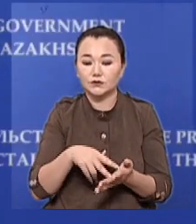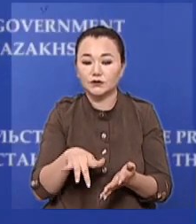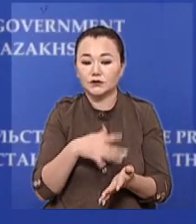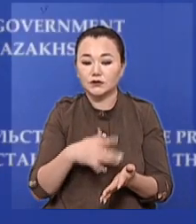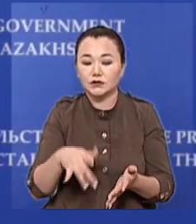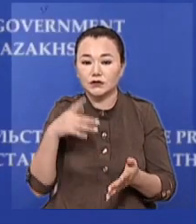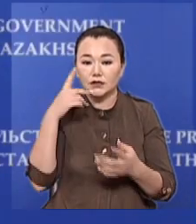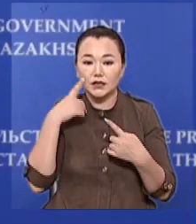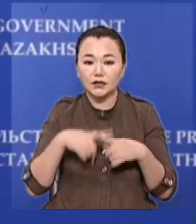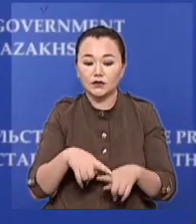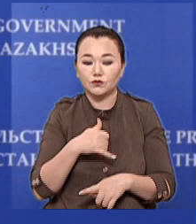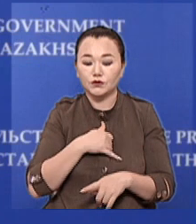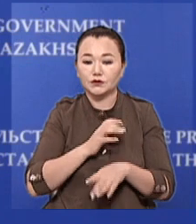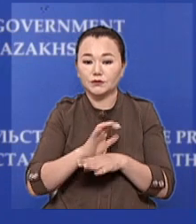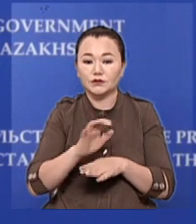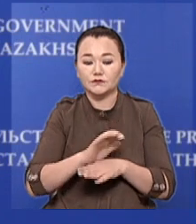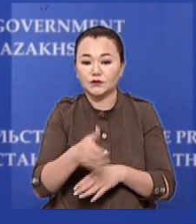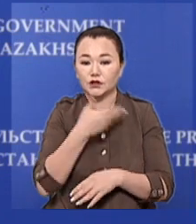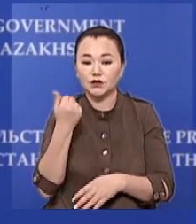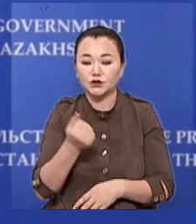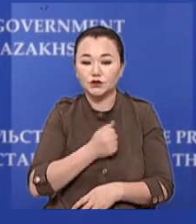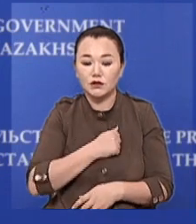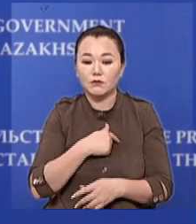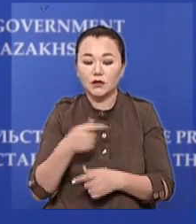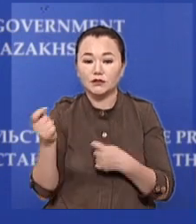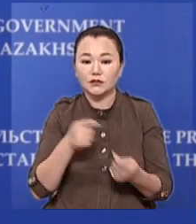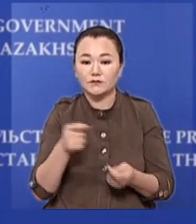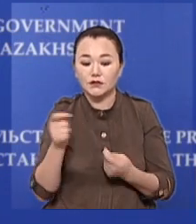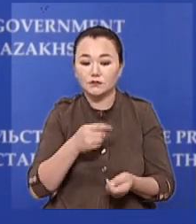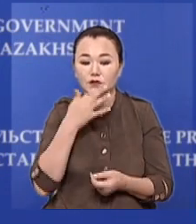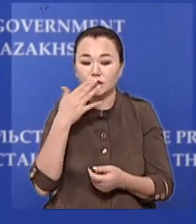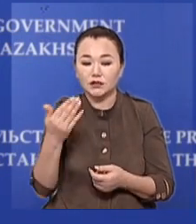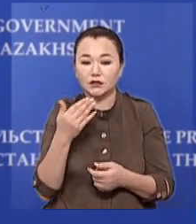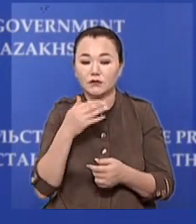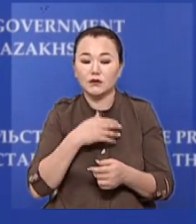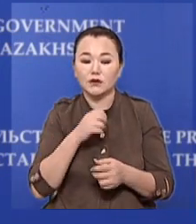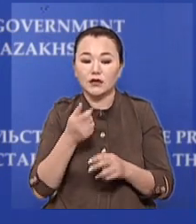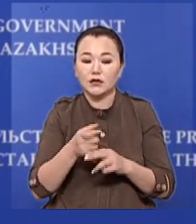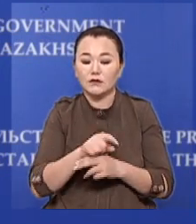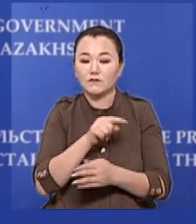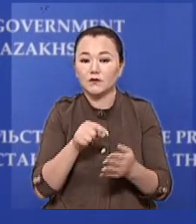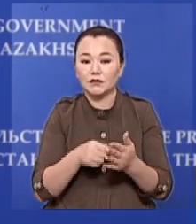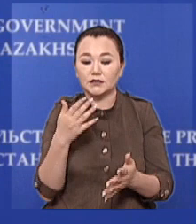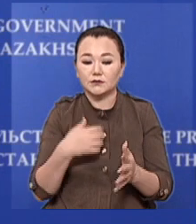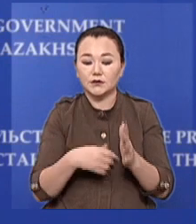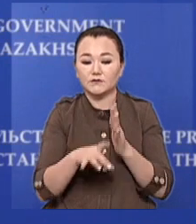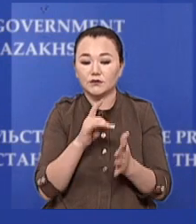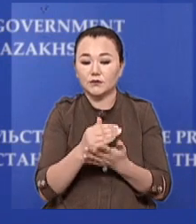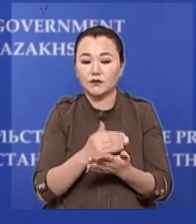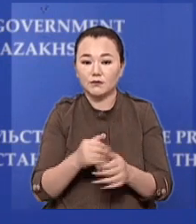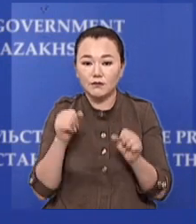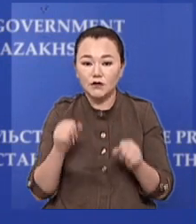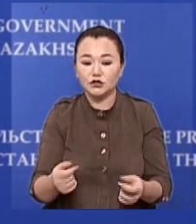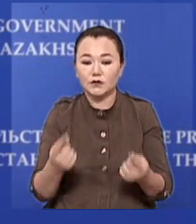потому что у нас его, к сожалению, пока не производят. Мы его будем завозить. Наверное, нужно продумать вопрос, если мы берем программу по